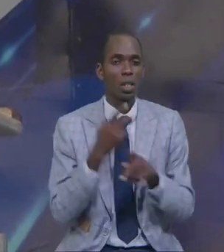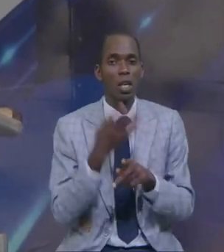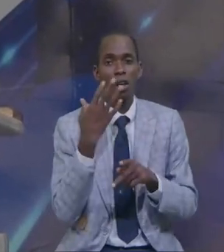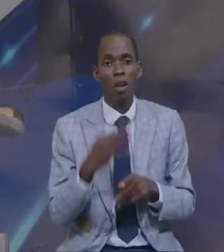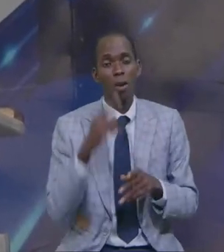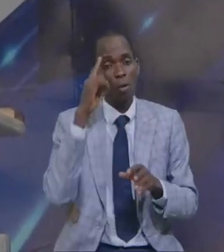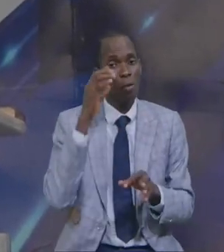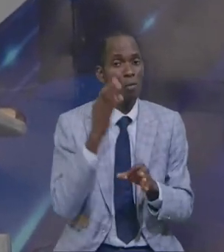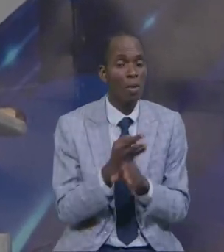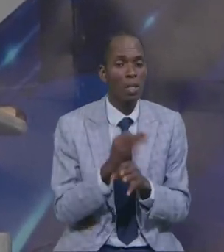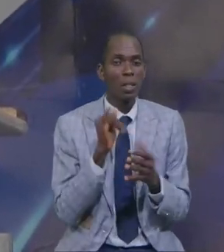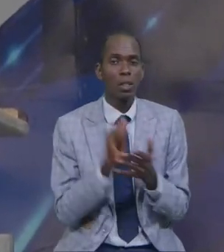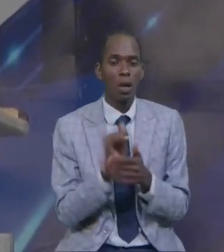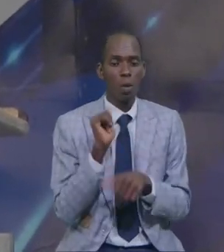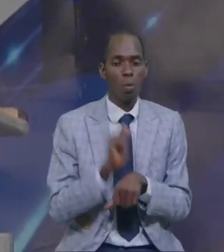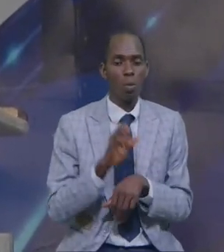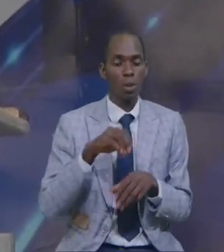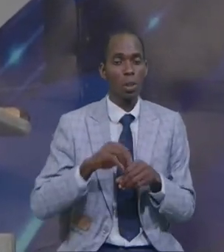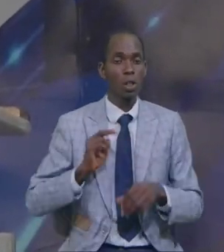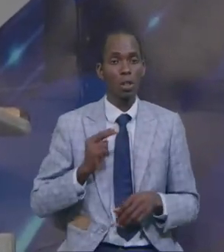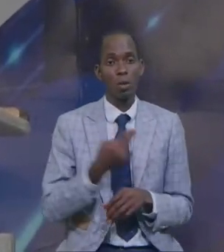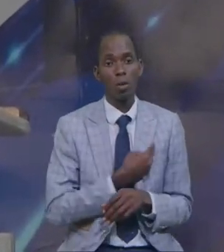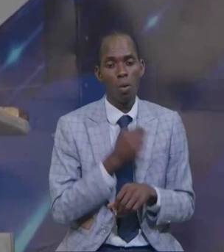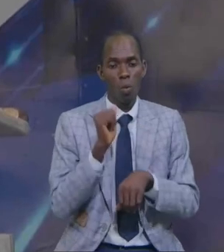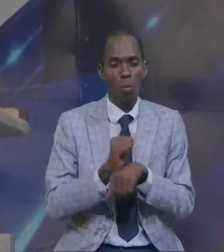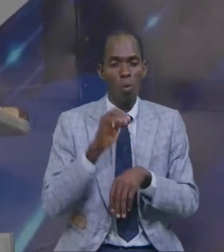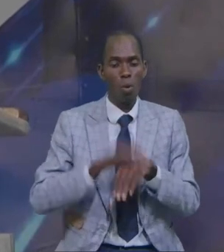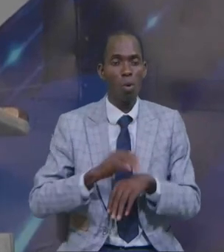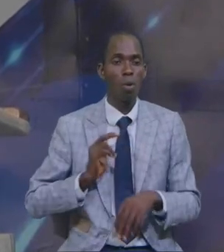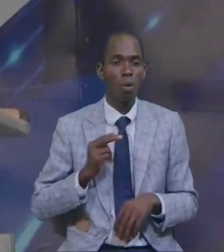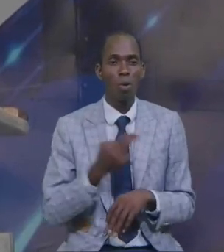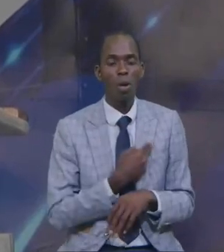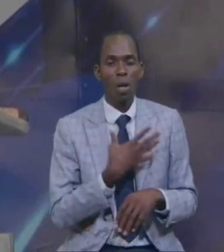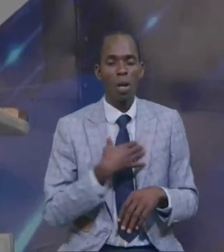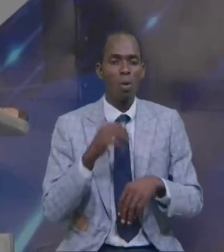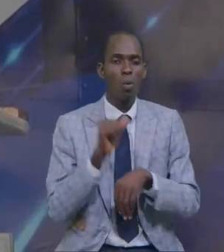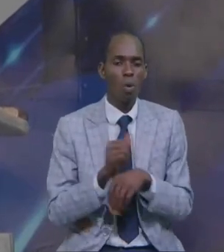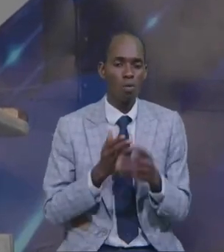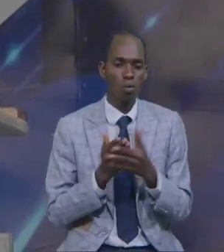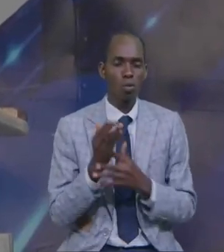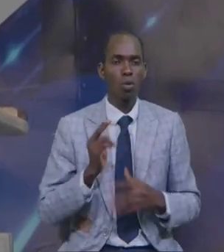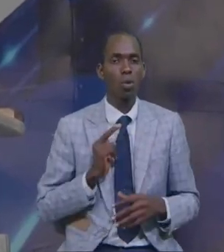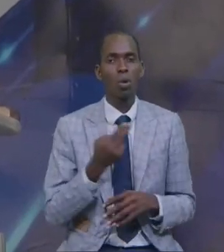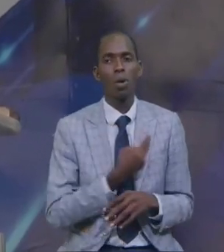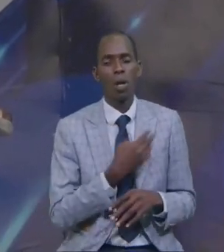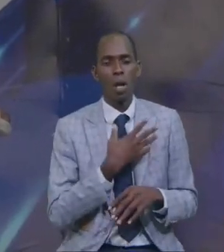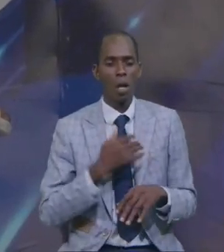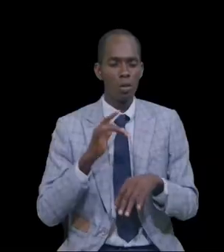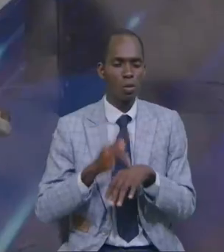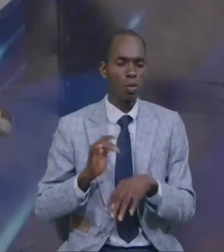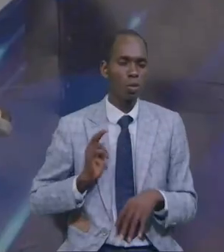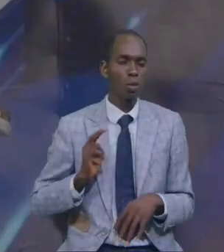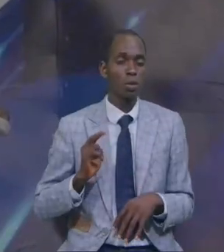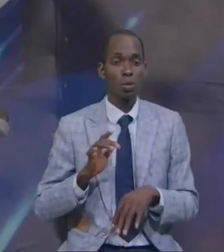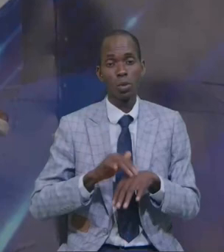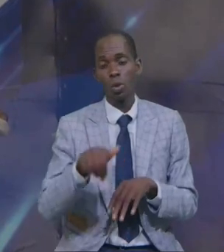à travers nous, et qui touche d'autres vies, la foi personnelle, la foi qui purifie, la